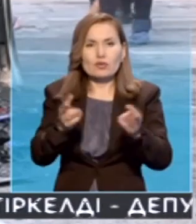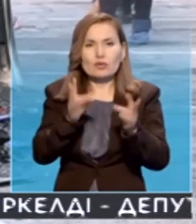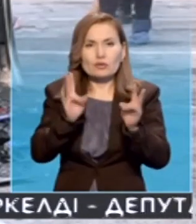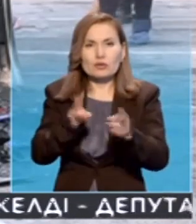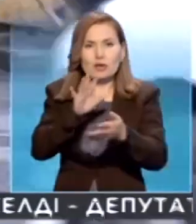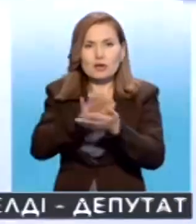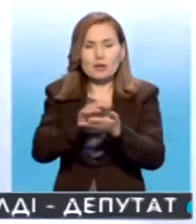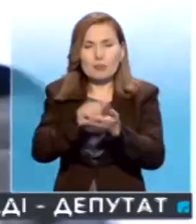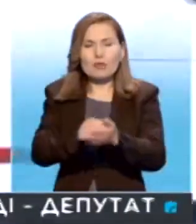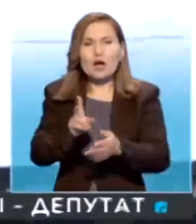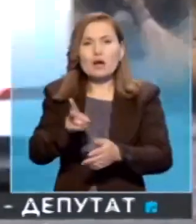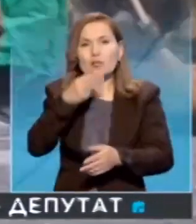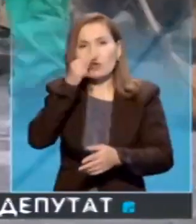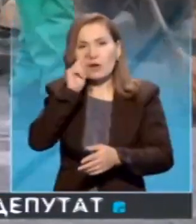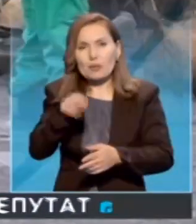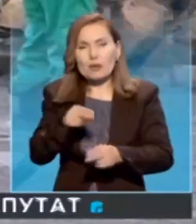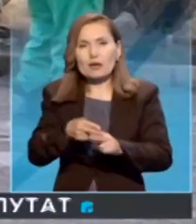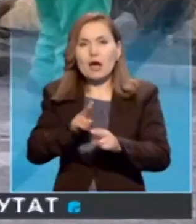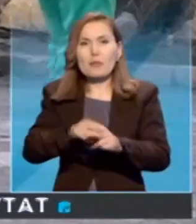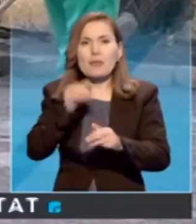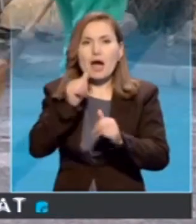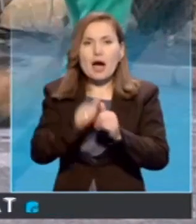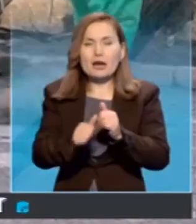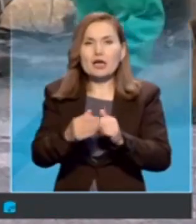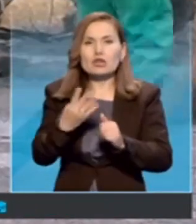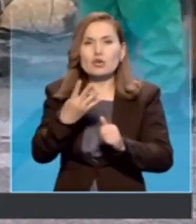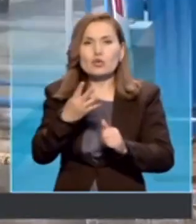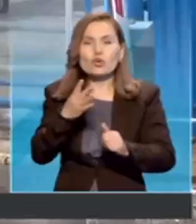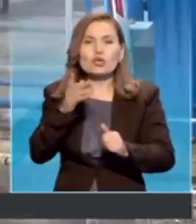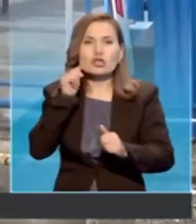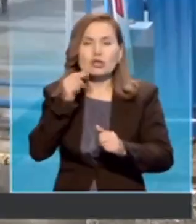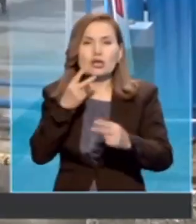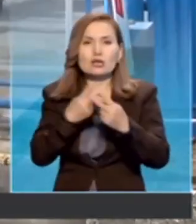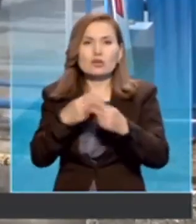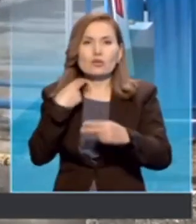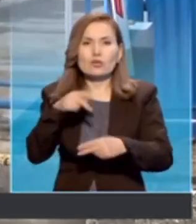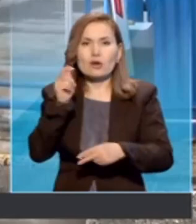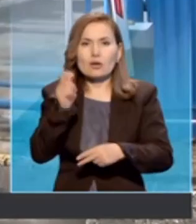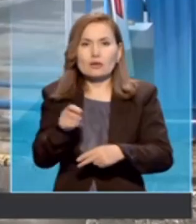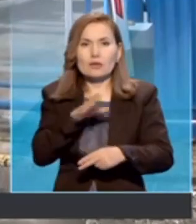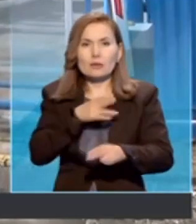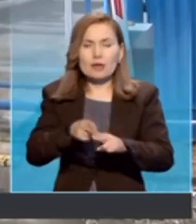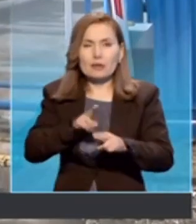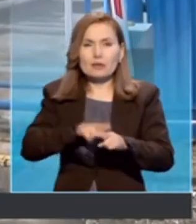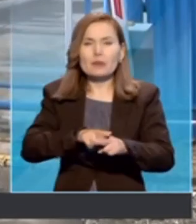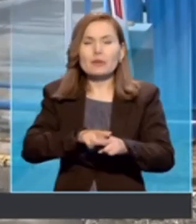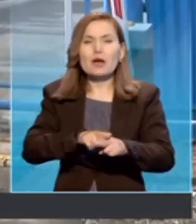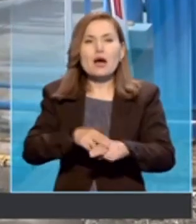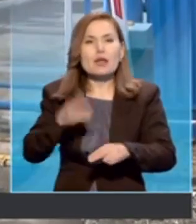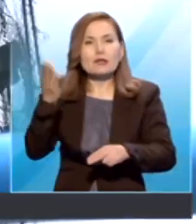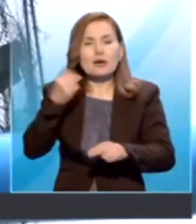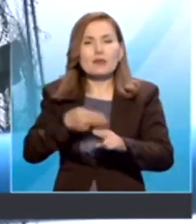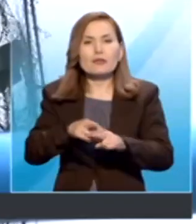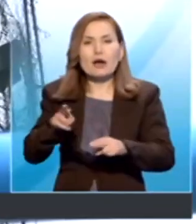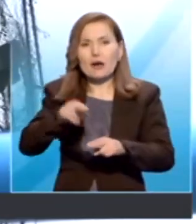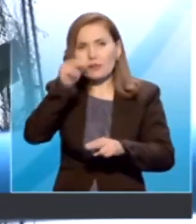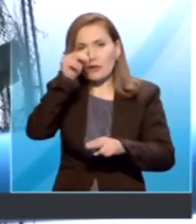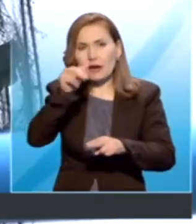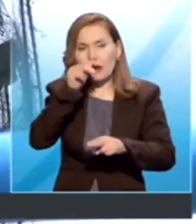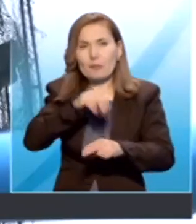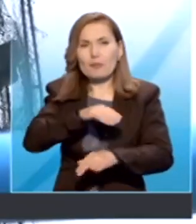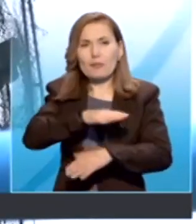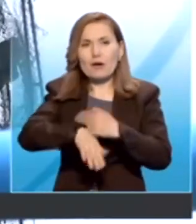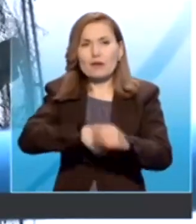бабы бойынша кінәлі деп танылып, әрқайсысы 4 жылға шартты түрде бас бостандығынан айырылды. Еске салсам, бұған дейін қаңтар оқиғасына